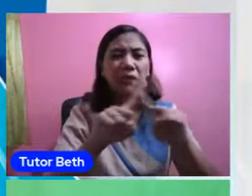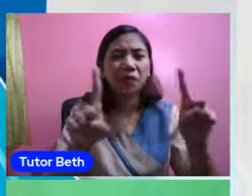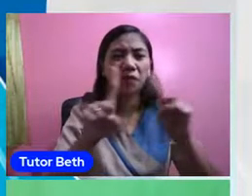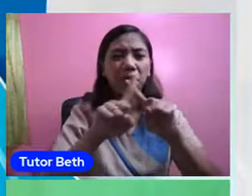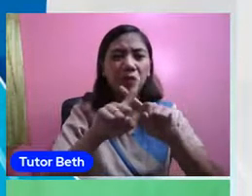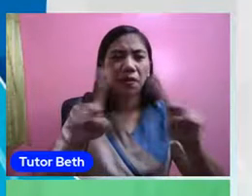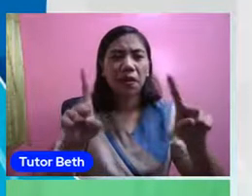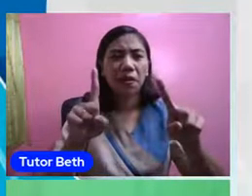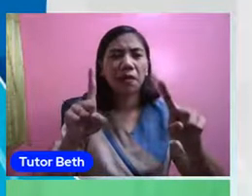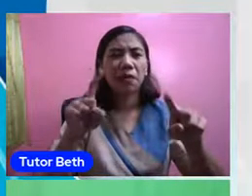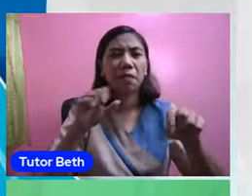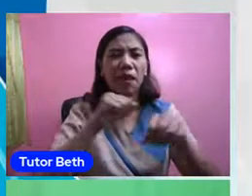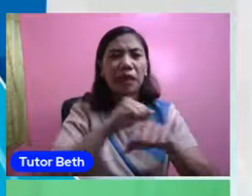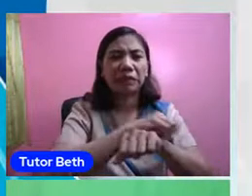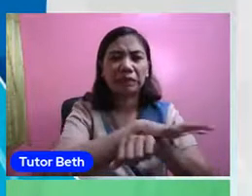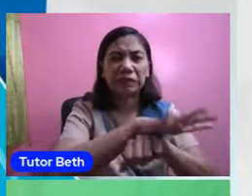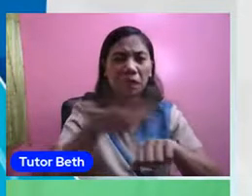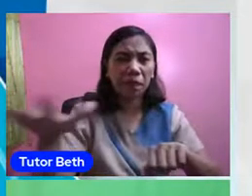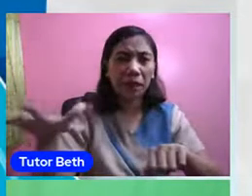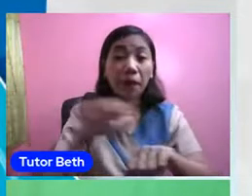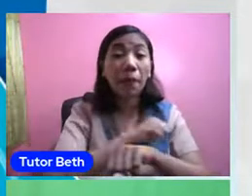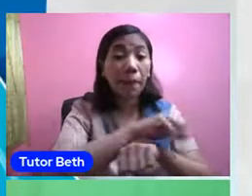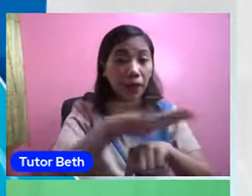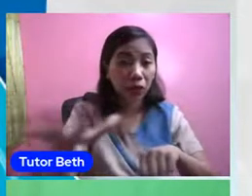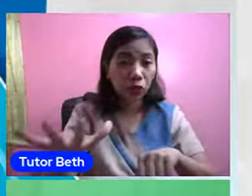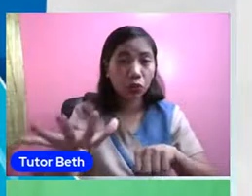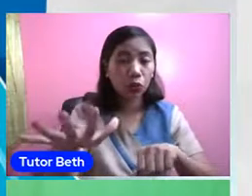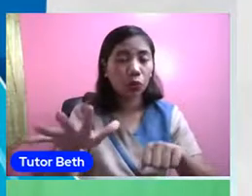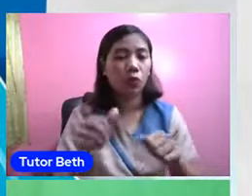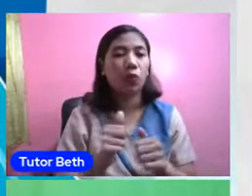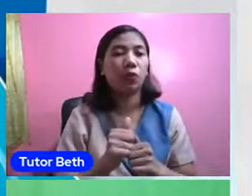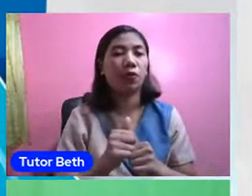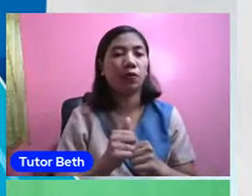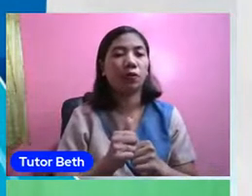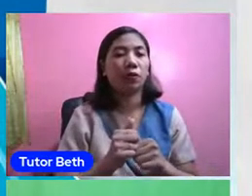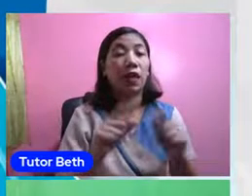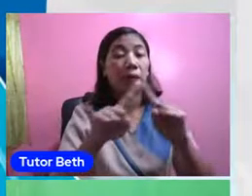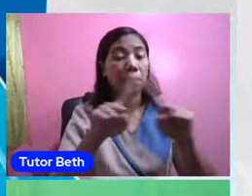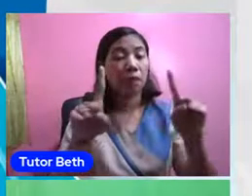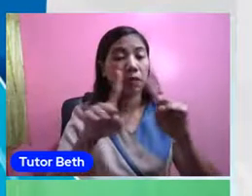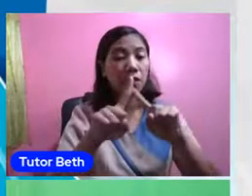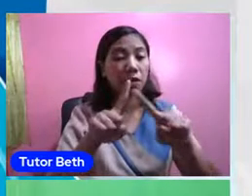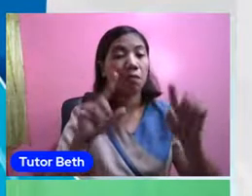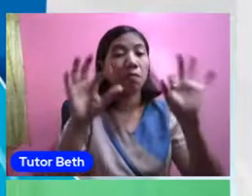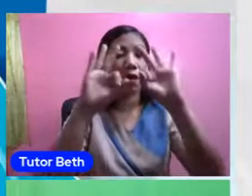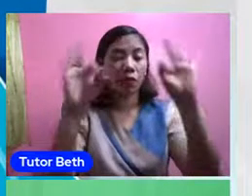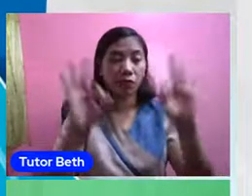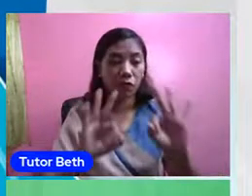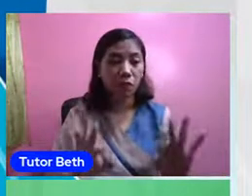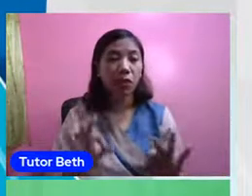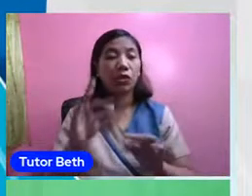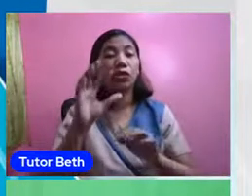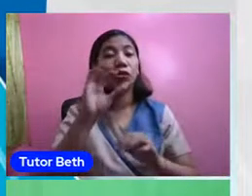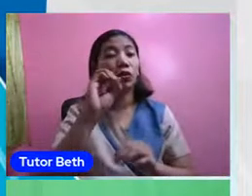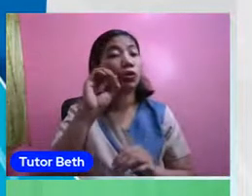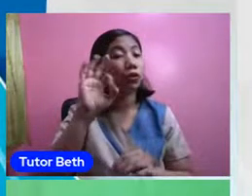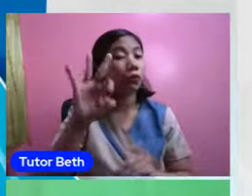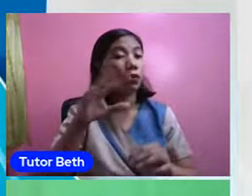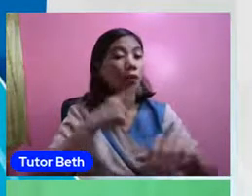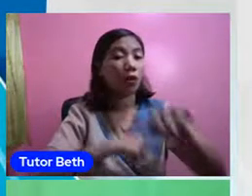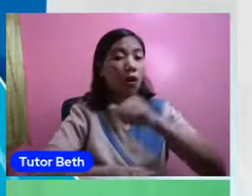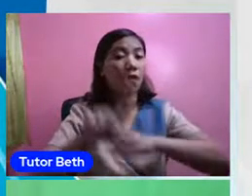na nakaka-apekto sa ipat-ibang anyong lupa at anyong tubig.